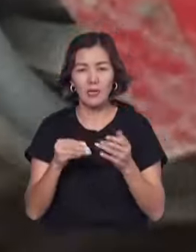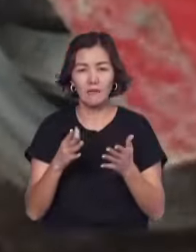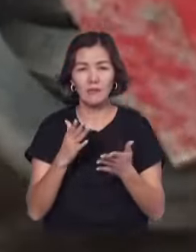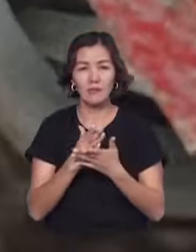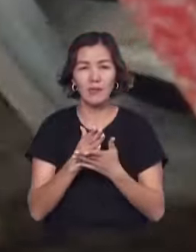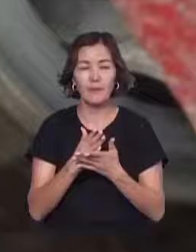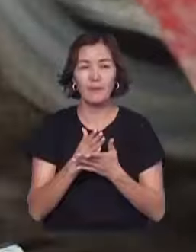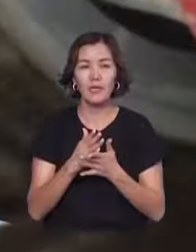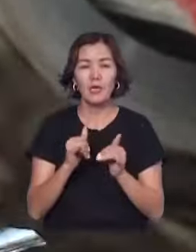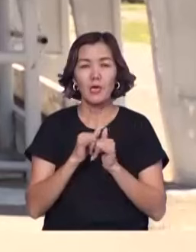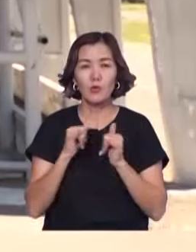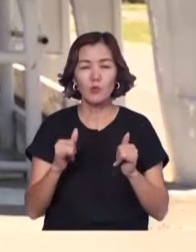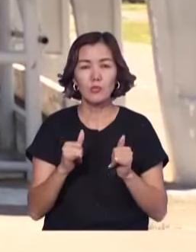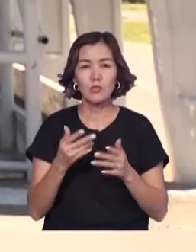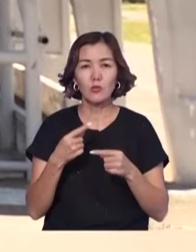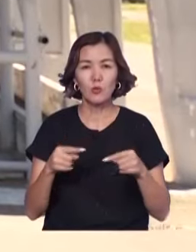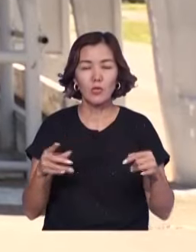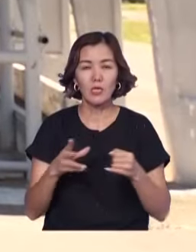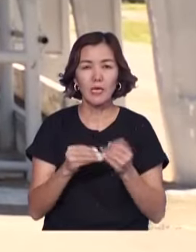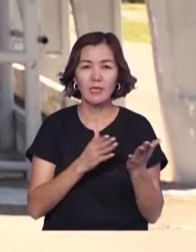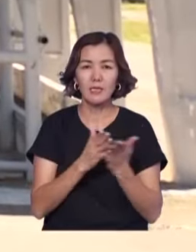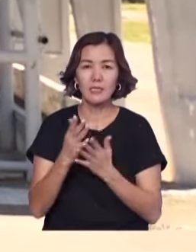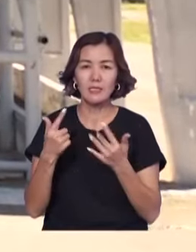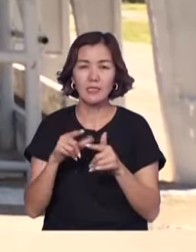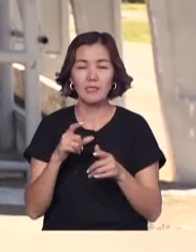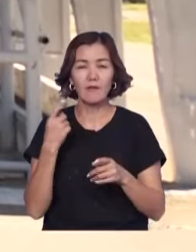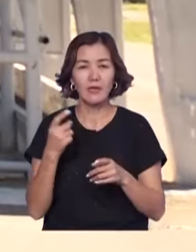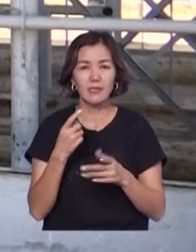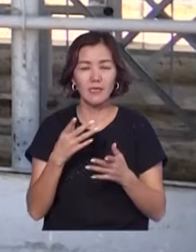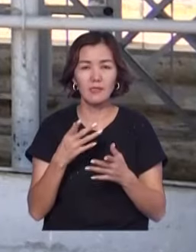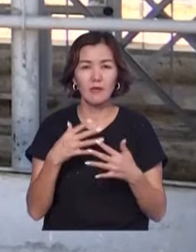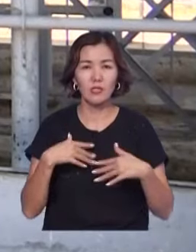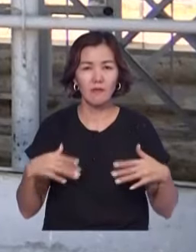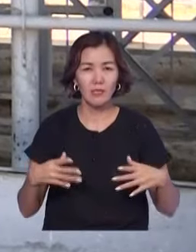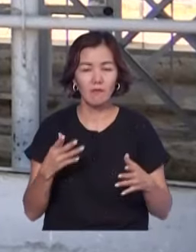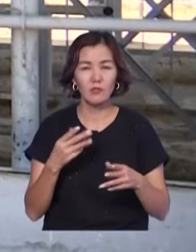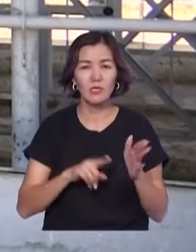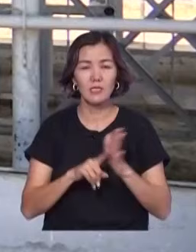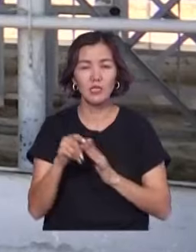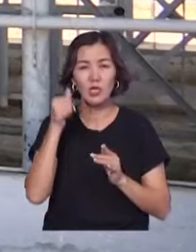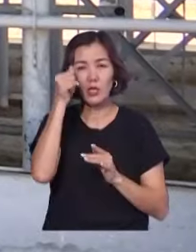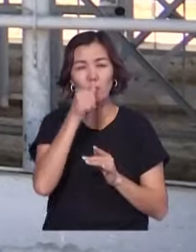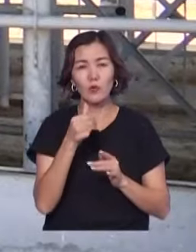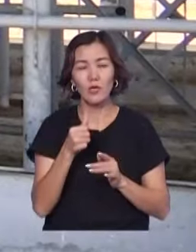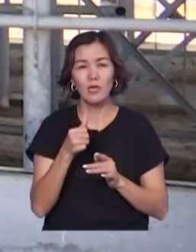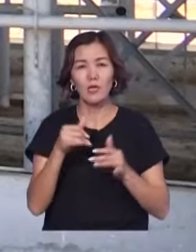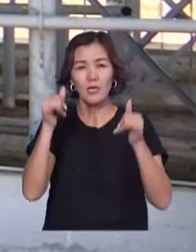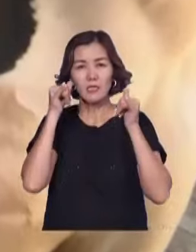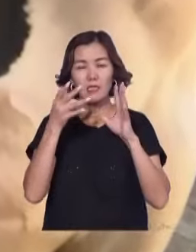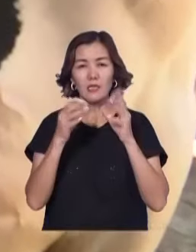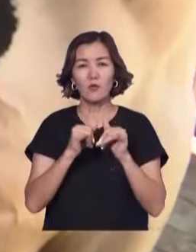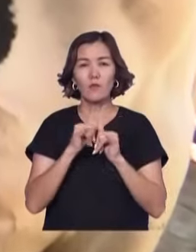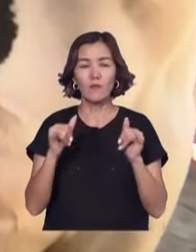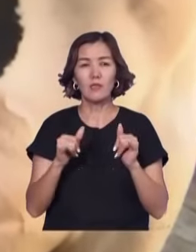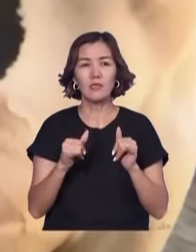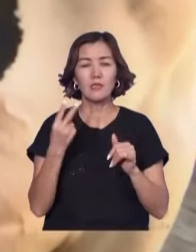Устойчивая тенденция роста также отмечается в других отраслях сельского хозяйства, к примеру, в животноводстве. С начала текущего года численность поголовья скота увеличилась